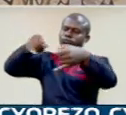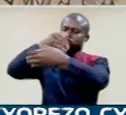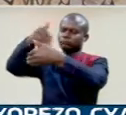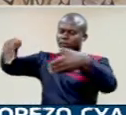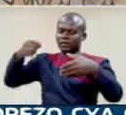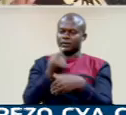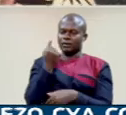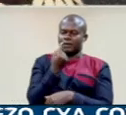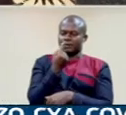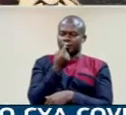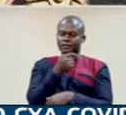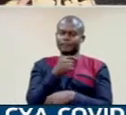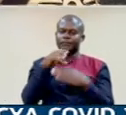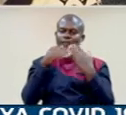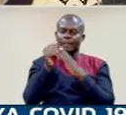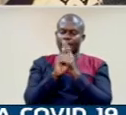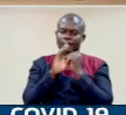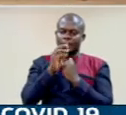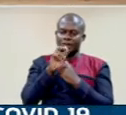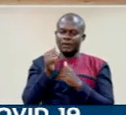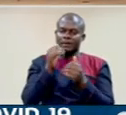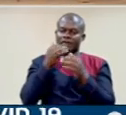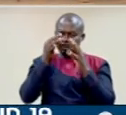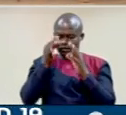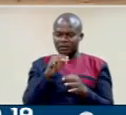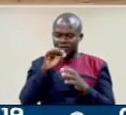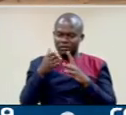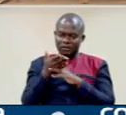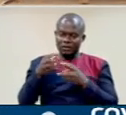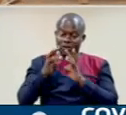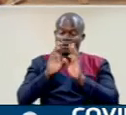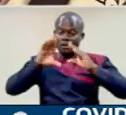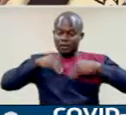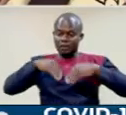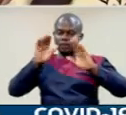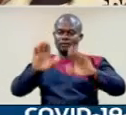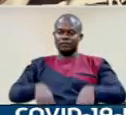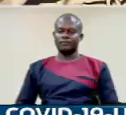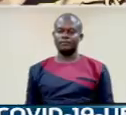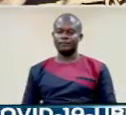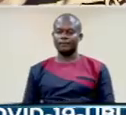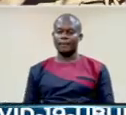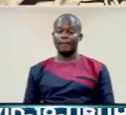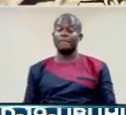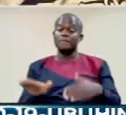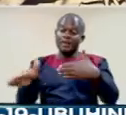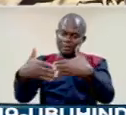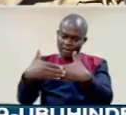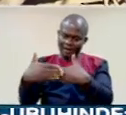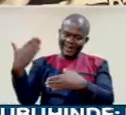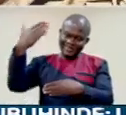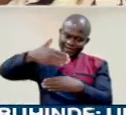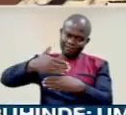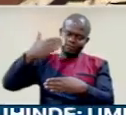Ubuyobozi bw'akarere ka Burera busaba abaturage bafite ingeso yo kwinjira mu gihugu bitanyuze mu nzira zemewe kubireka. Imipaka irafunzwe mu by'ukuri none